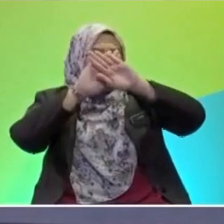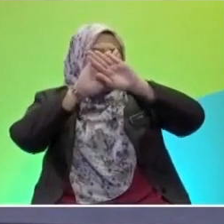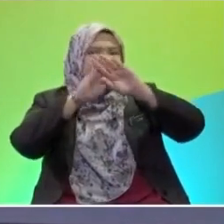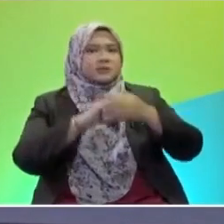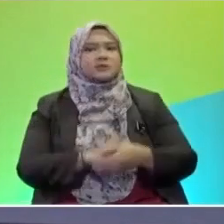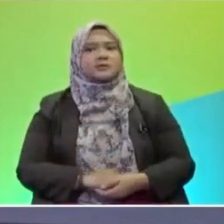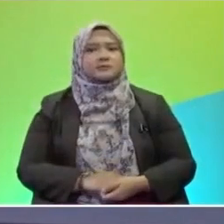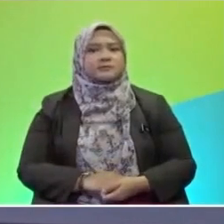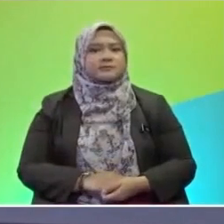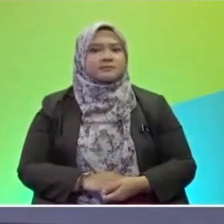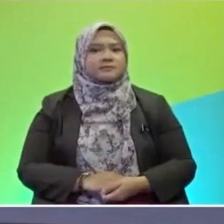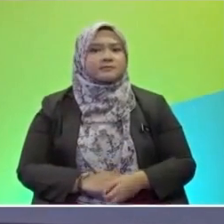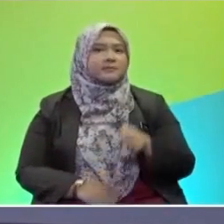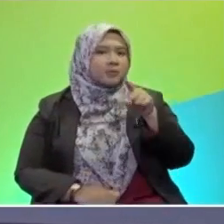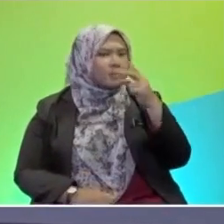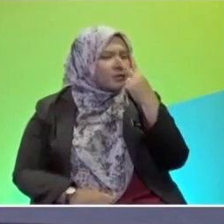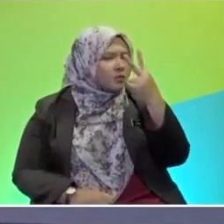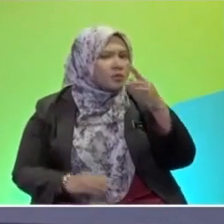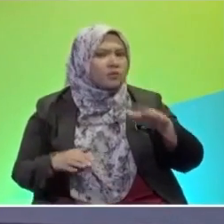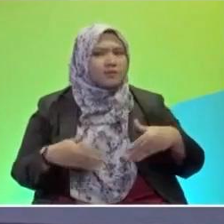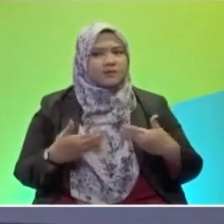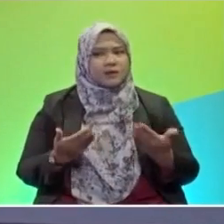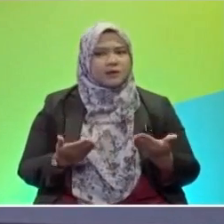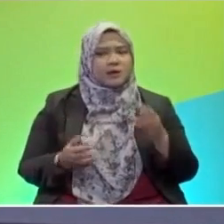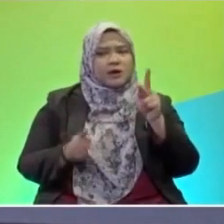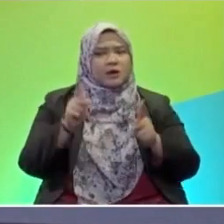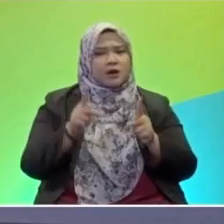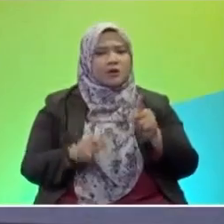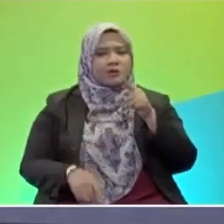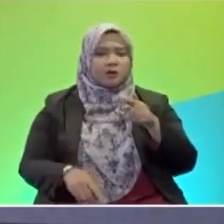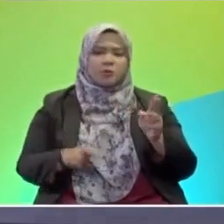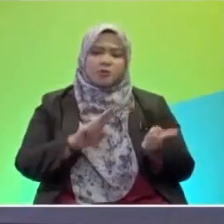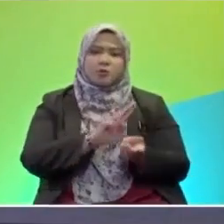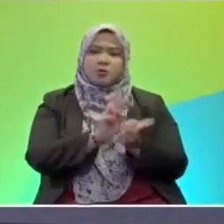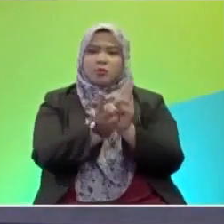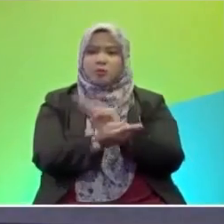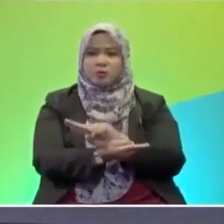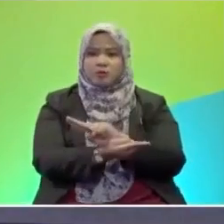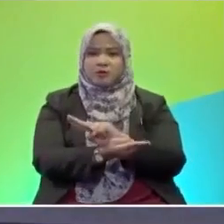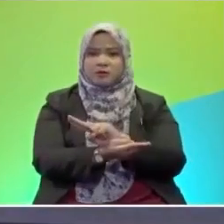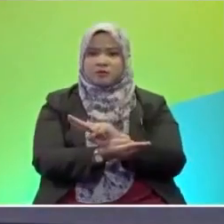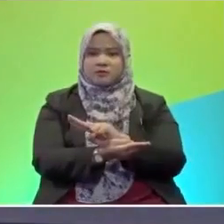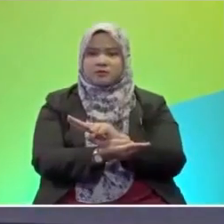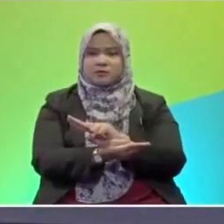ubah kedudukan objek tersebut coba Lintang kan